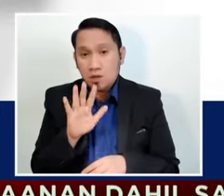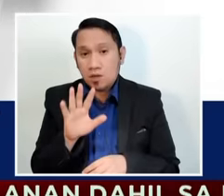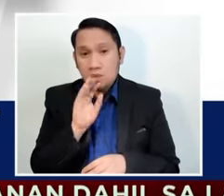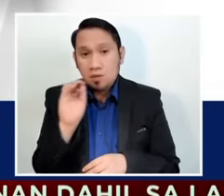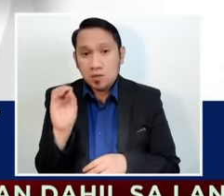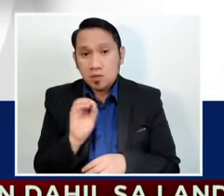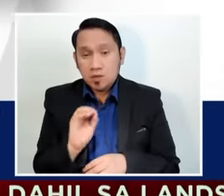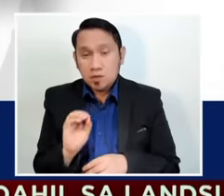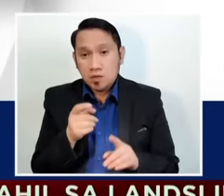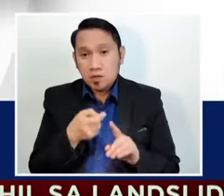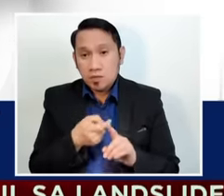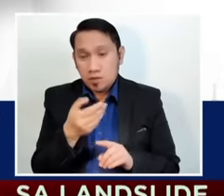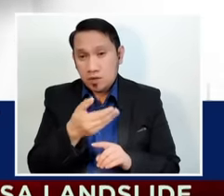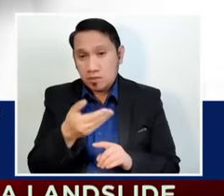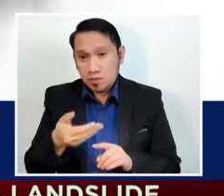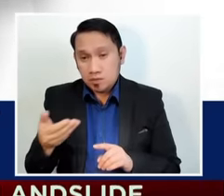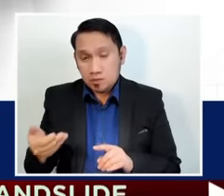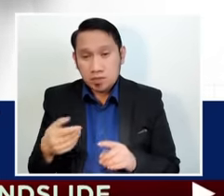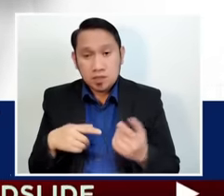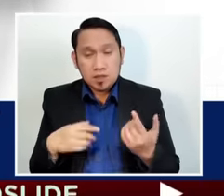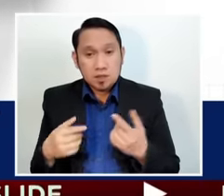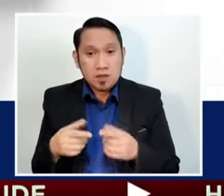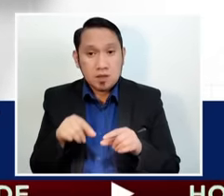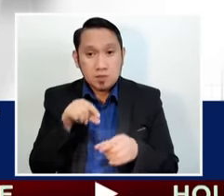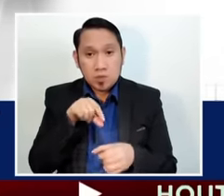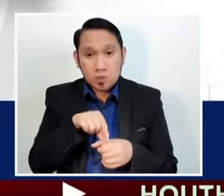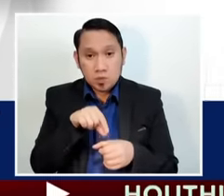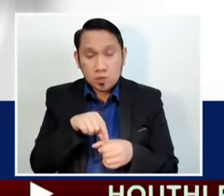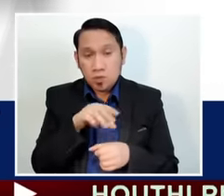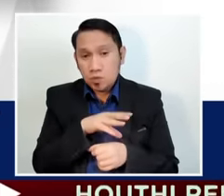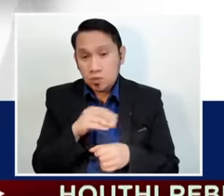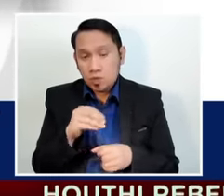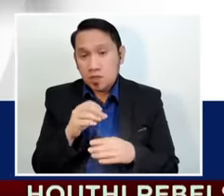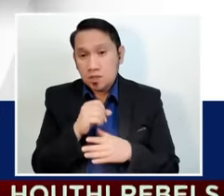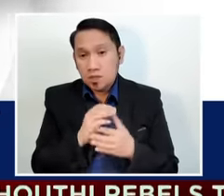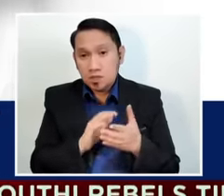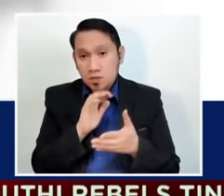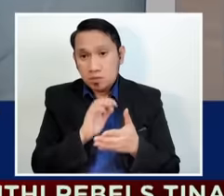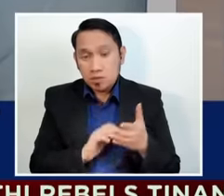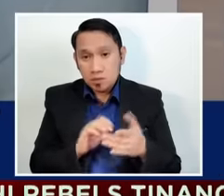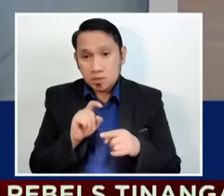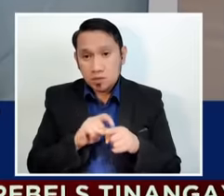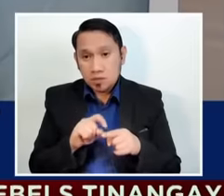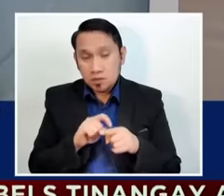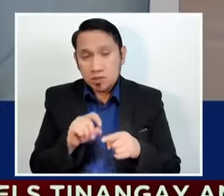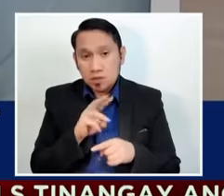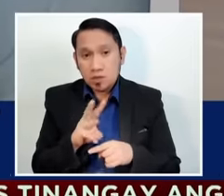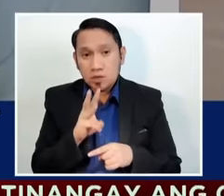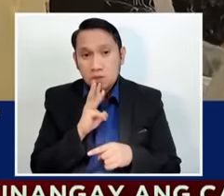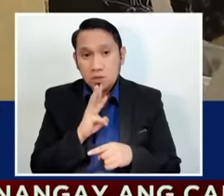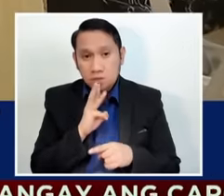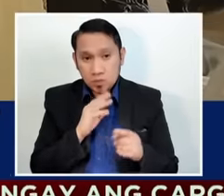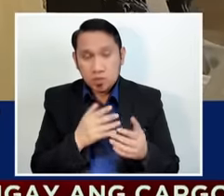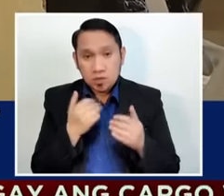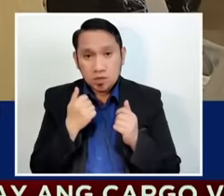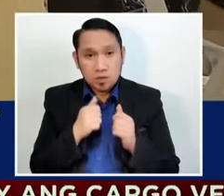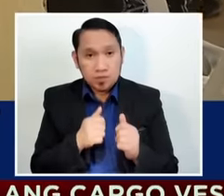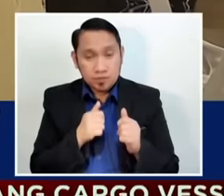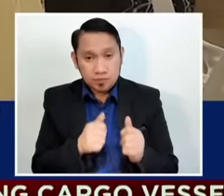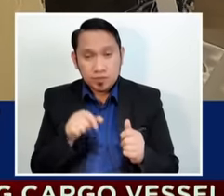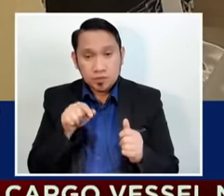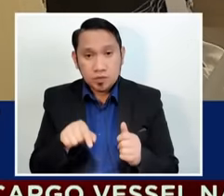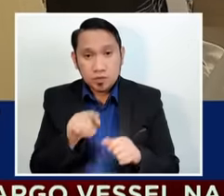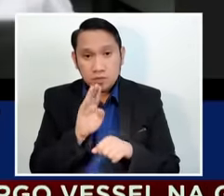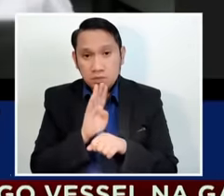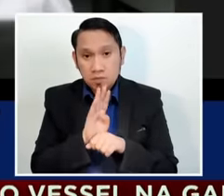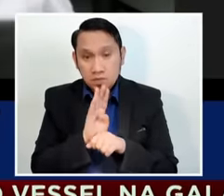ilang pangunahing bilihin sa supermarket bukod pa sa ibang diskwento sa kuryente at tubig, bagay na sinusunod ng karamihan sa mga